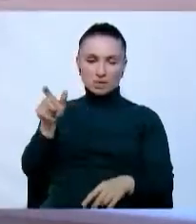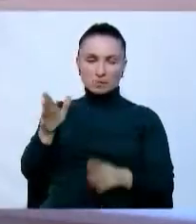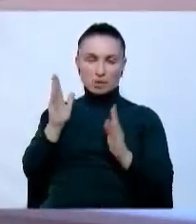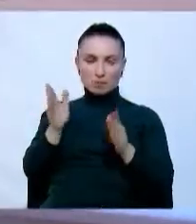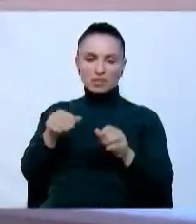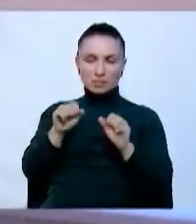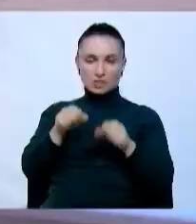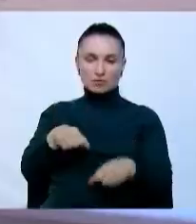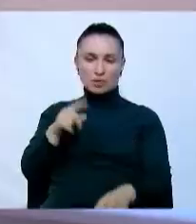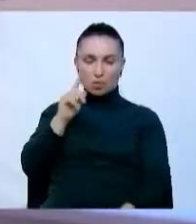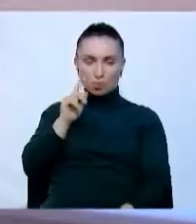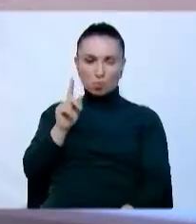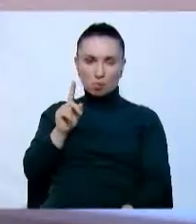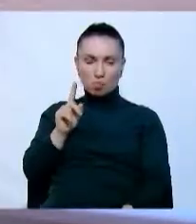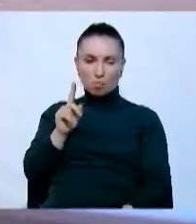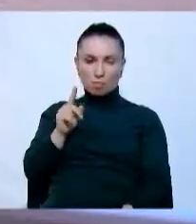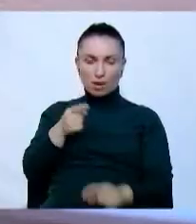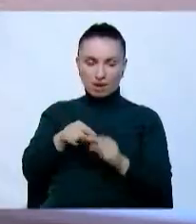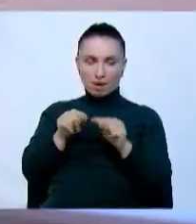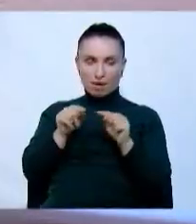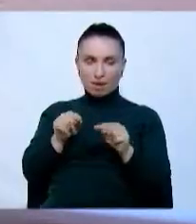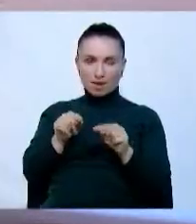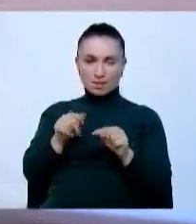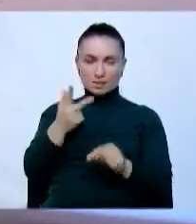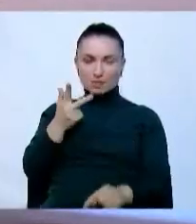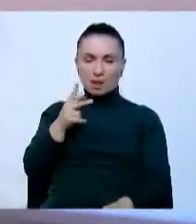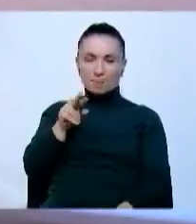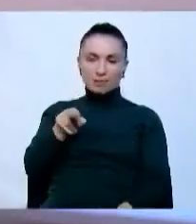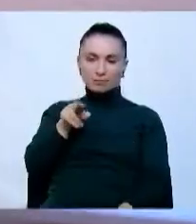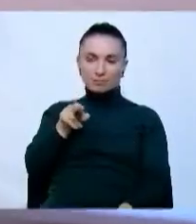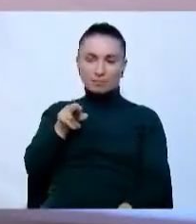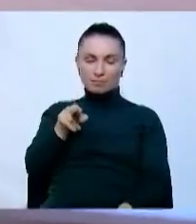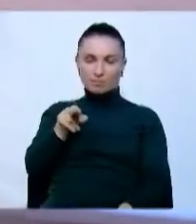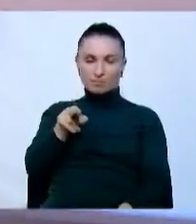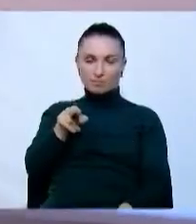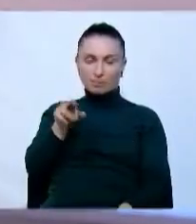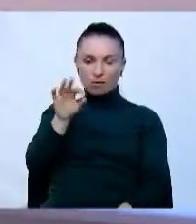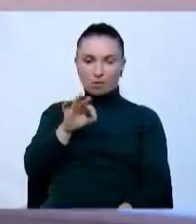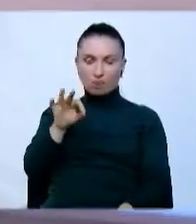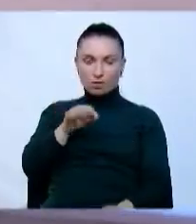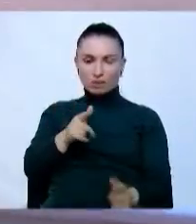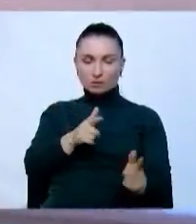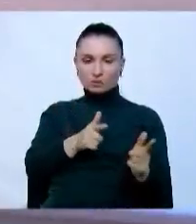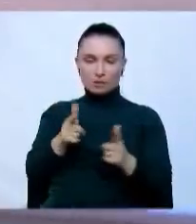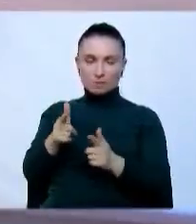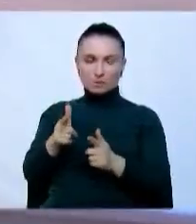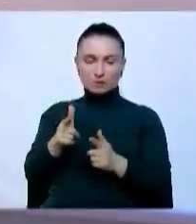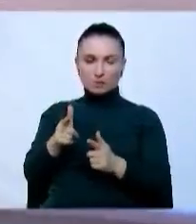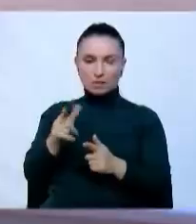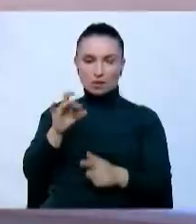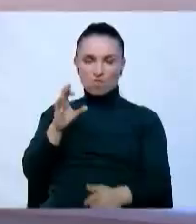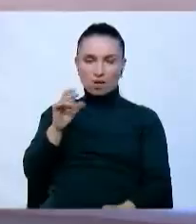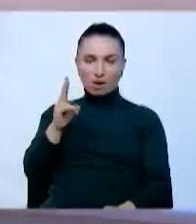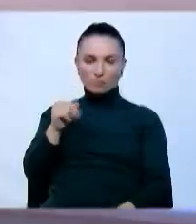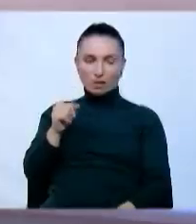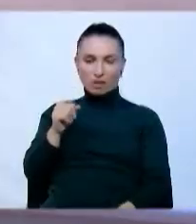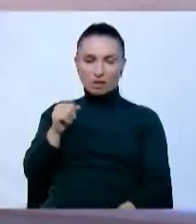ექნებათ საშუალება, რომ აი ეს 3D სისტემით დამზადებული